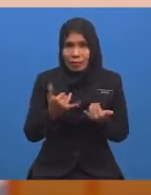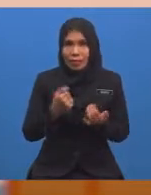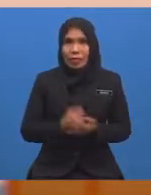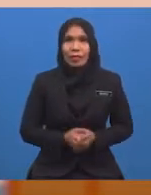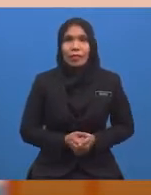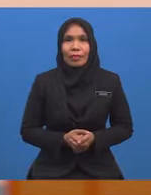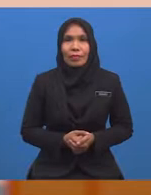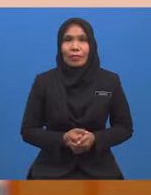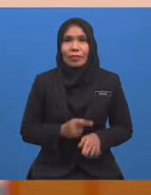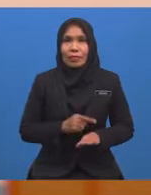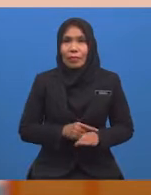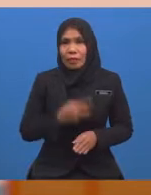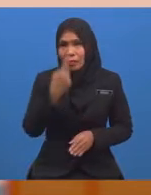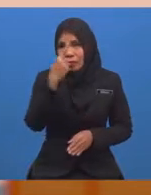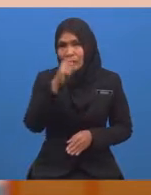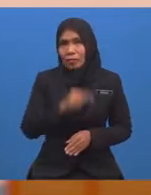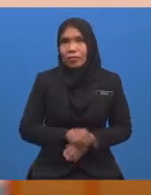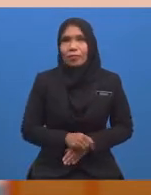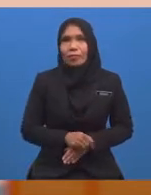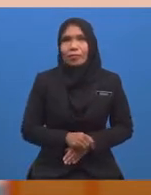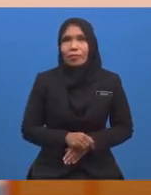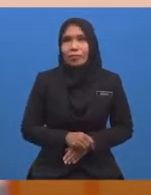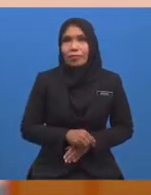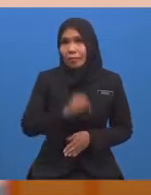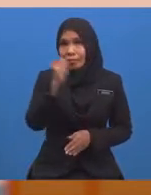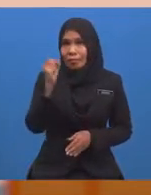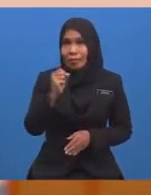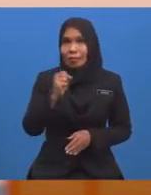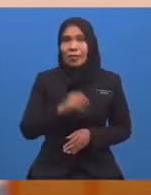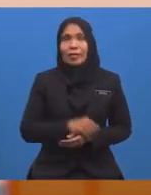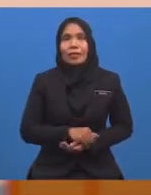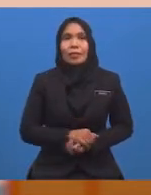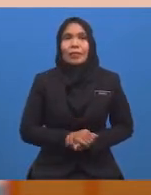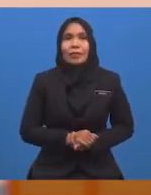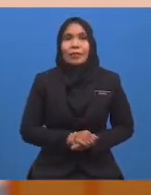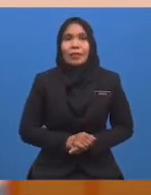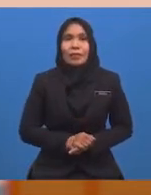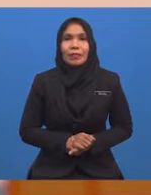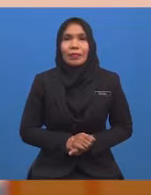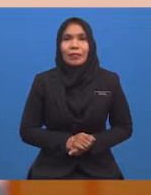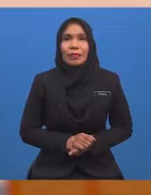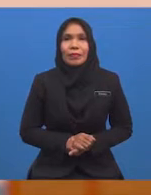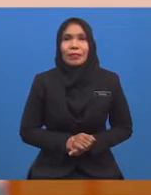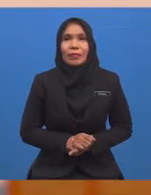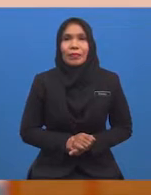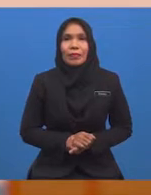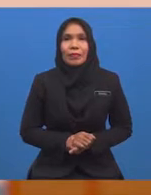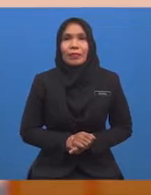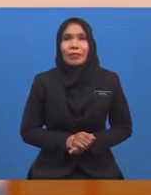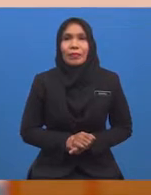jadi apabila kita mengaqiqahkan setiap biji orek itu